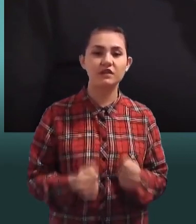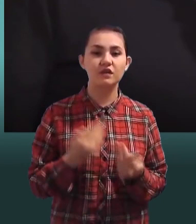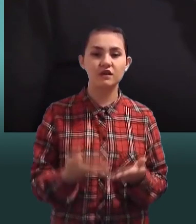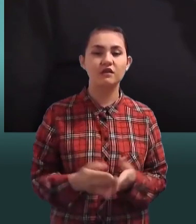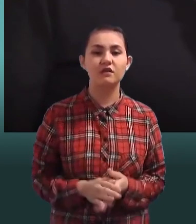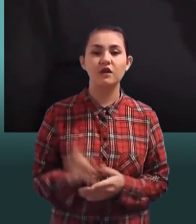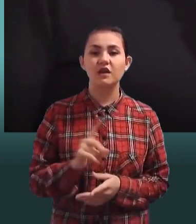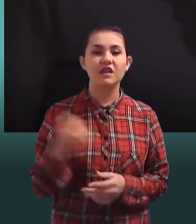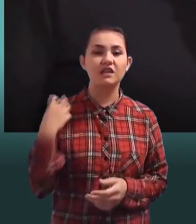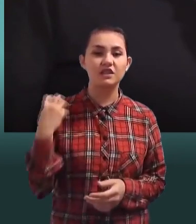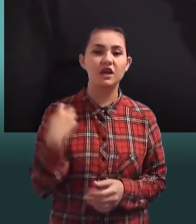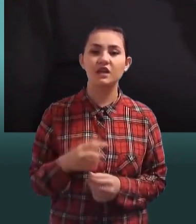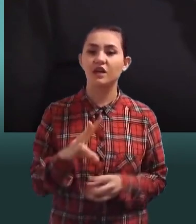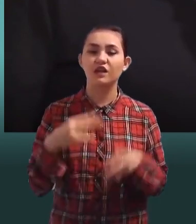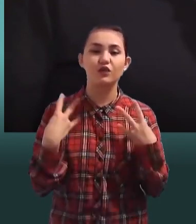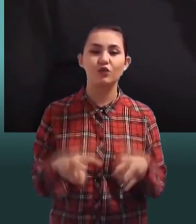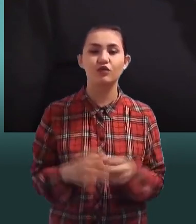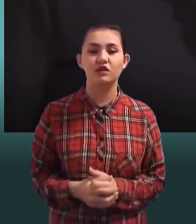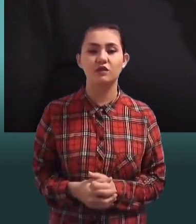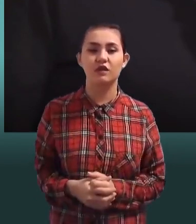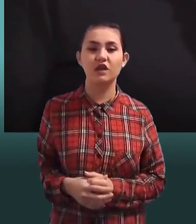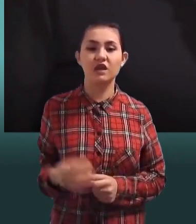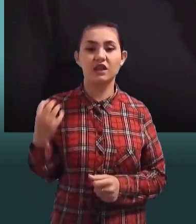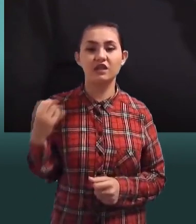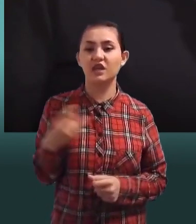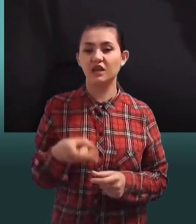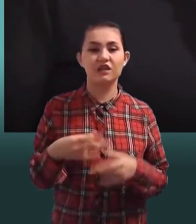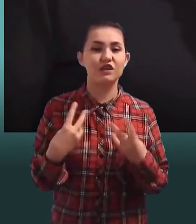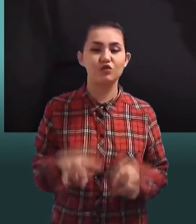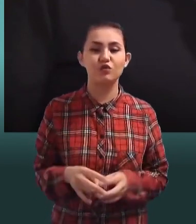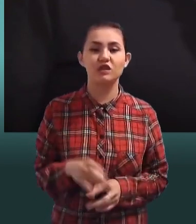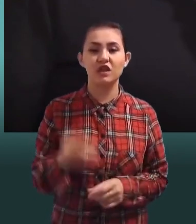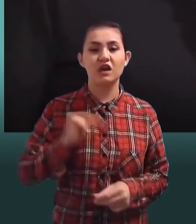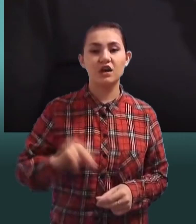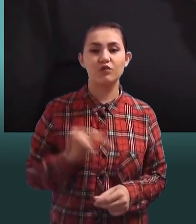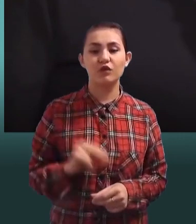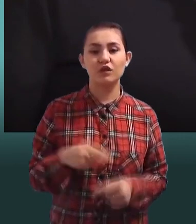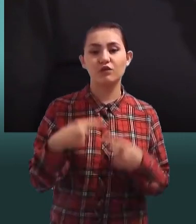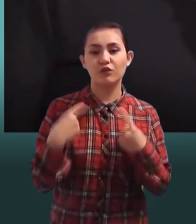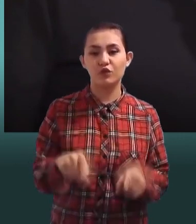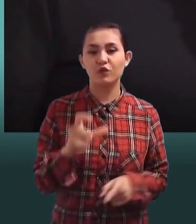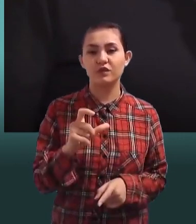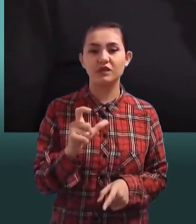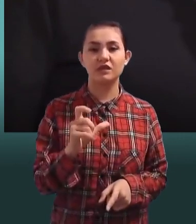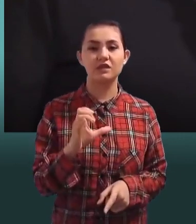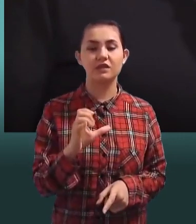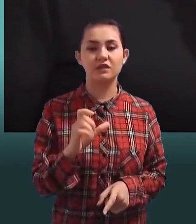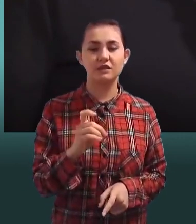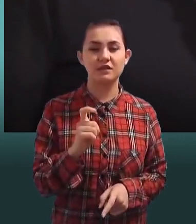что начальникам это не нужно. Начальникам это не нужно, они работают совершенно по другой схеме. Угу. Вот и все.